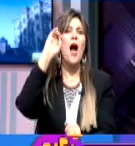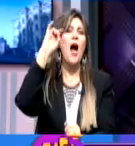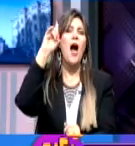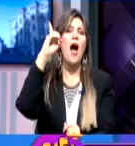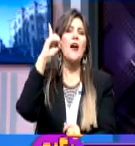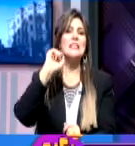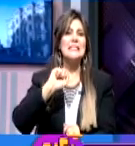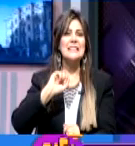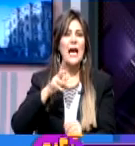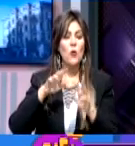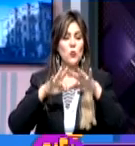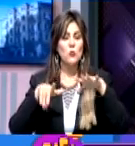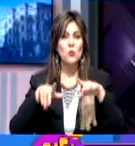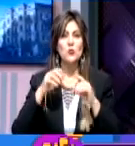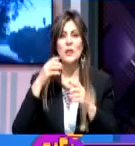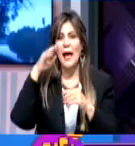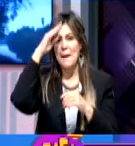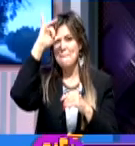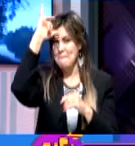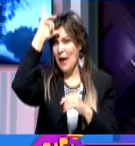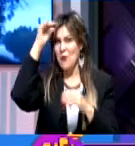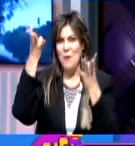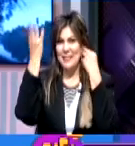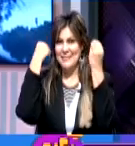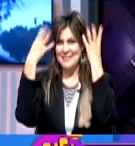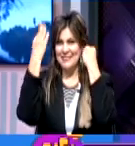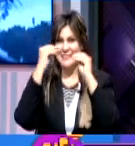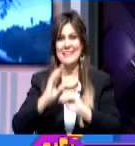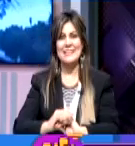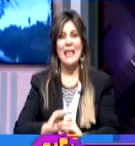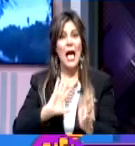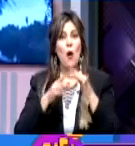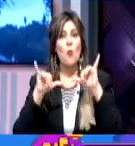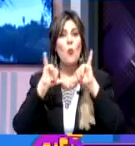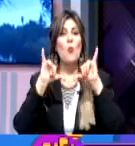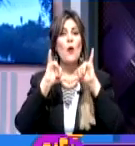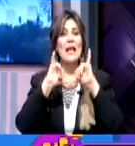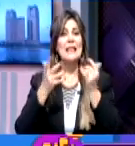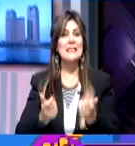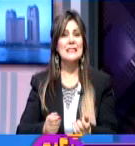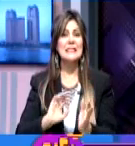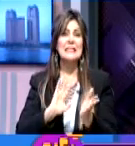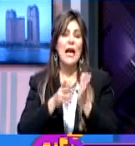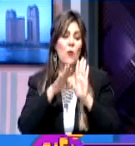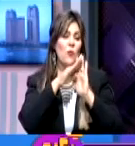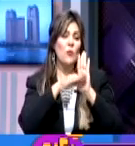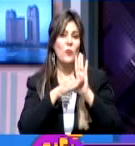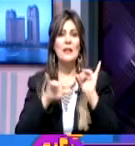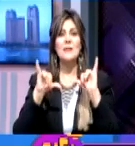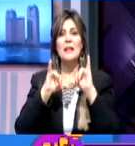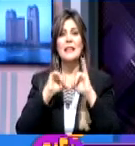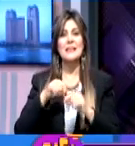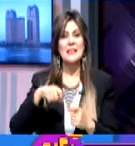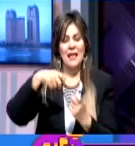او تكنولوجيا المعلومات او النت او الداتا. أيوه.